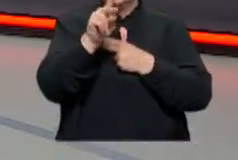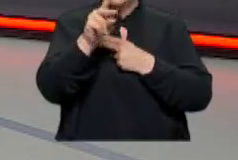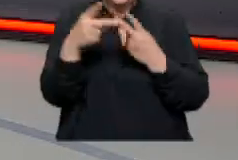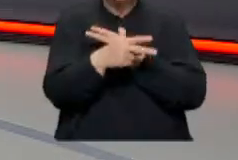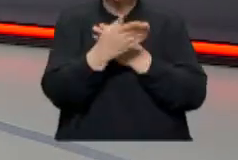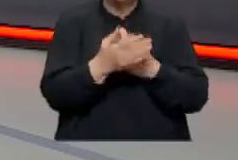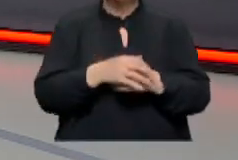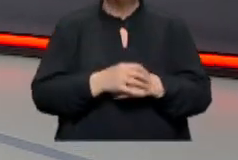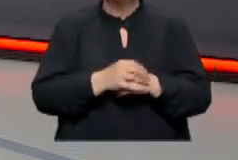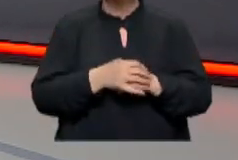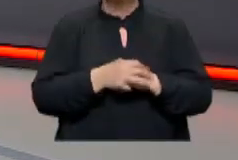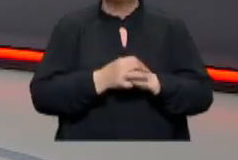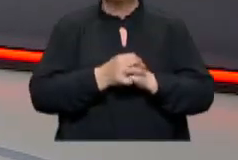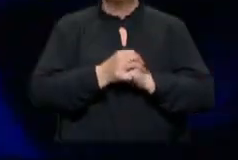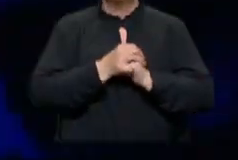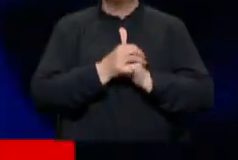2021'de kesilmiş.